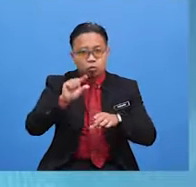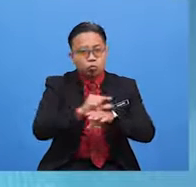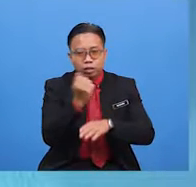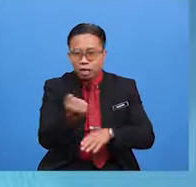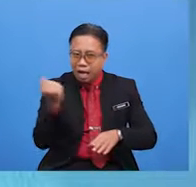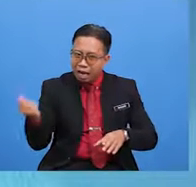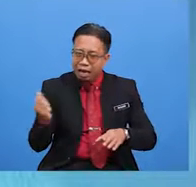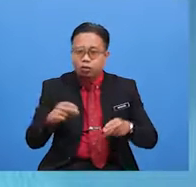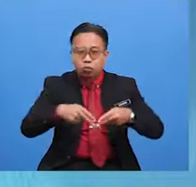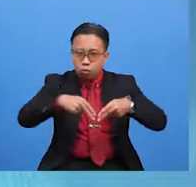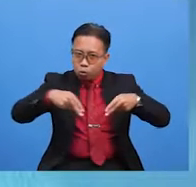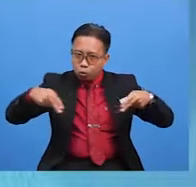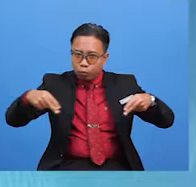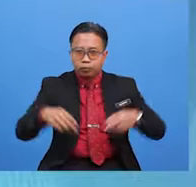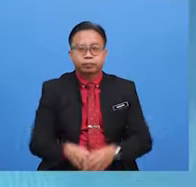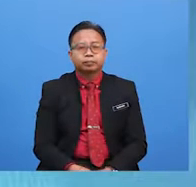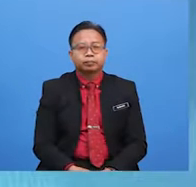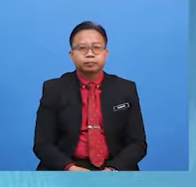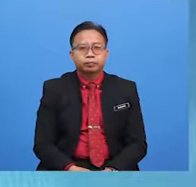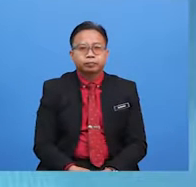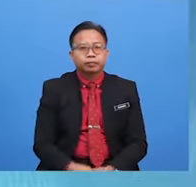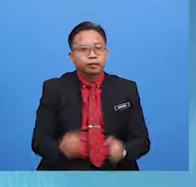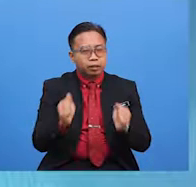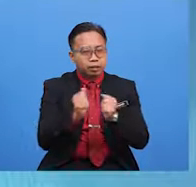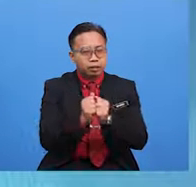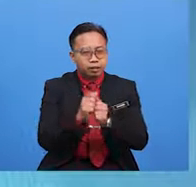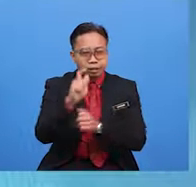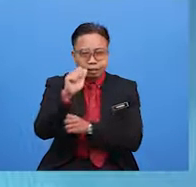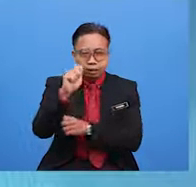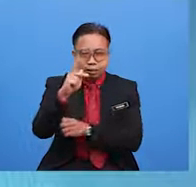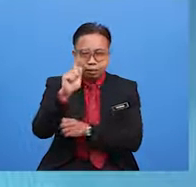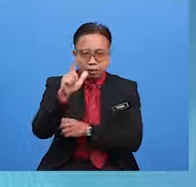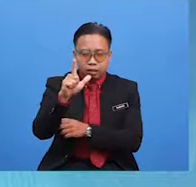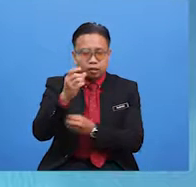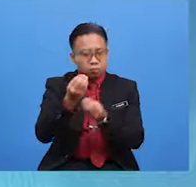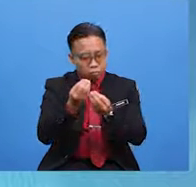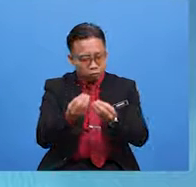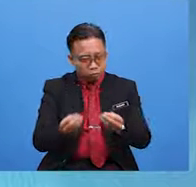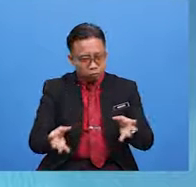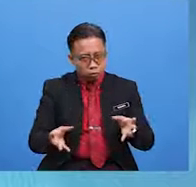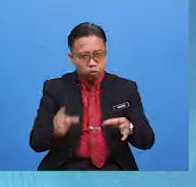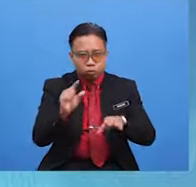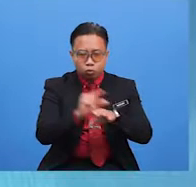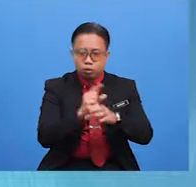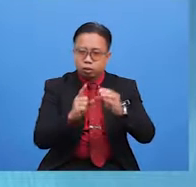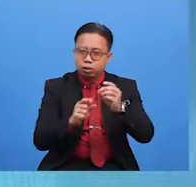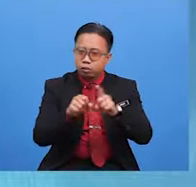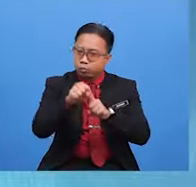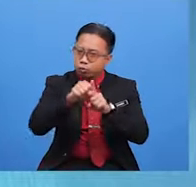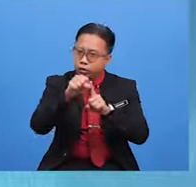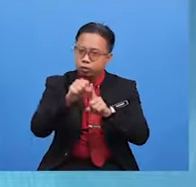padu. Begitu juga dengan tekak lebur dan tekak didih yang boleh diukur menggunakan termometer.